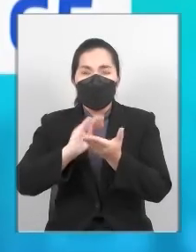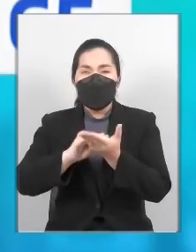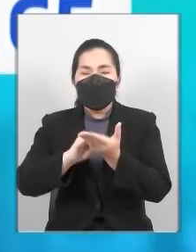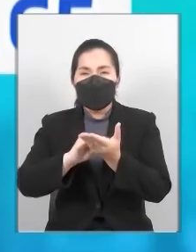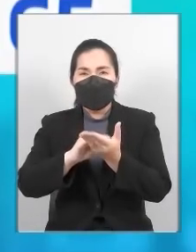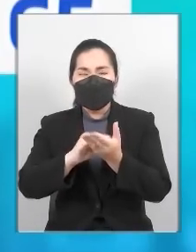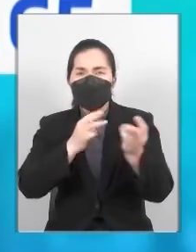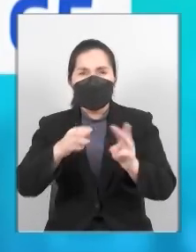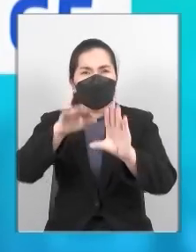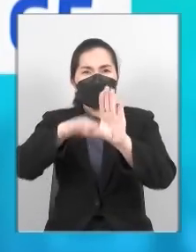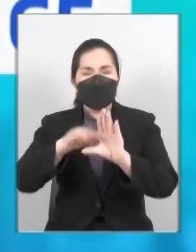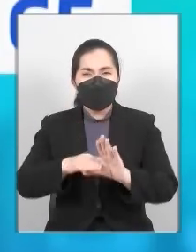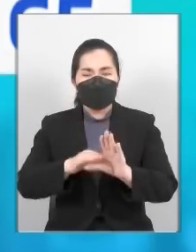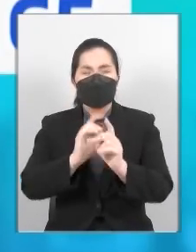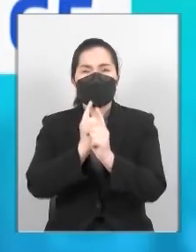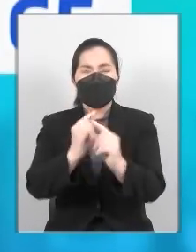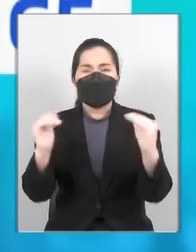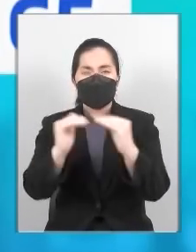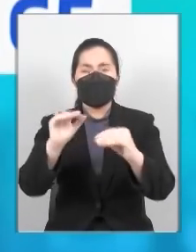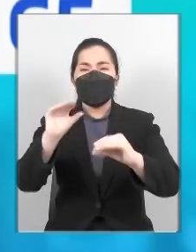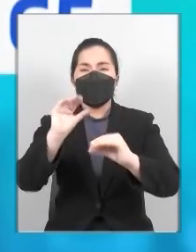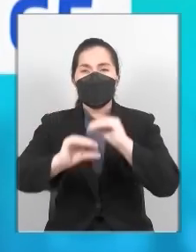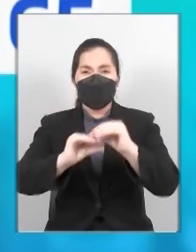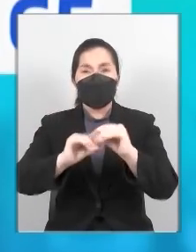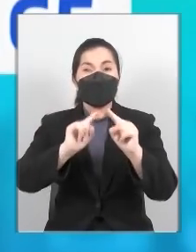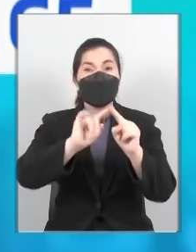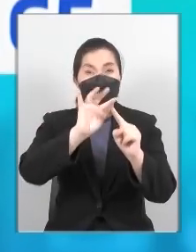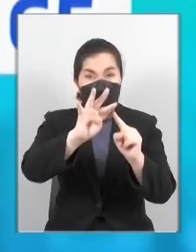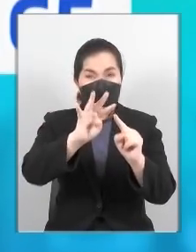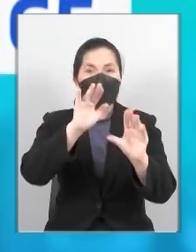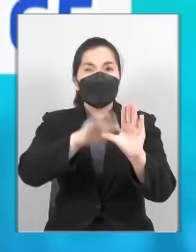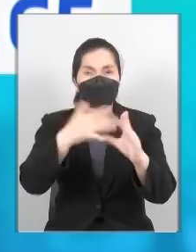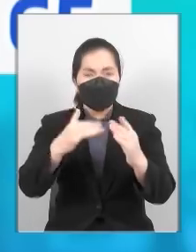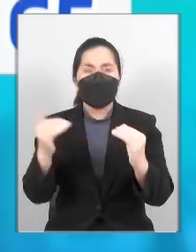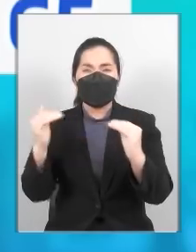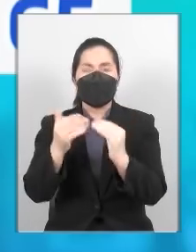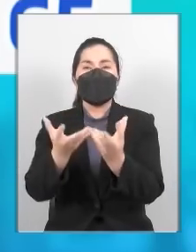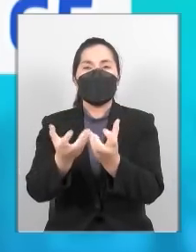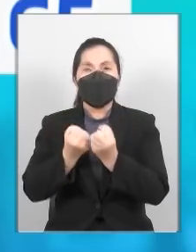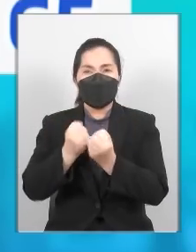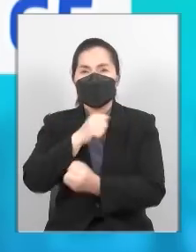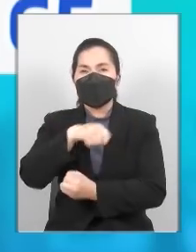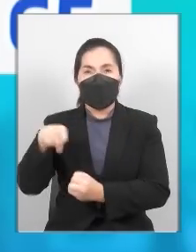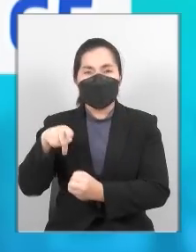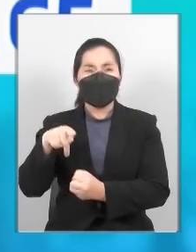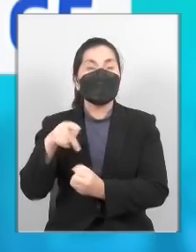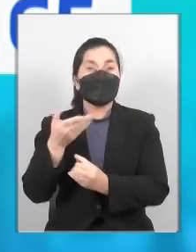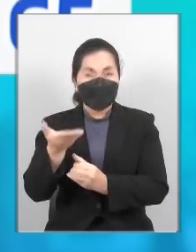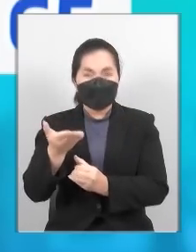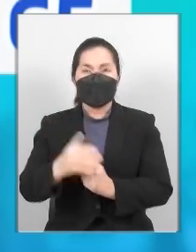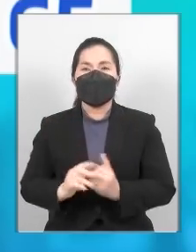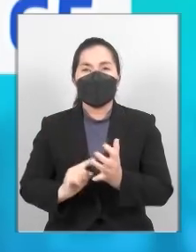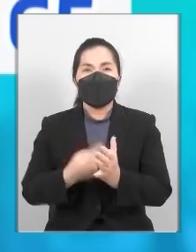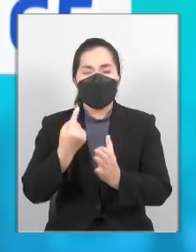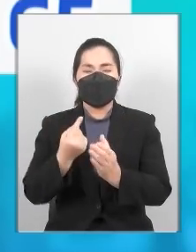ายประชาชนผู้ที่เคยใช้สิทธิ์โครงการคนละครึ่งเฟส4มาแล้วยืนยันสิทธิ์ผ่านแอปเป๋าตังได้ตั้งแต่วัน